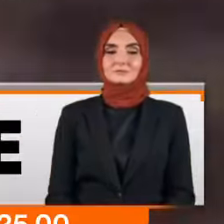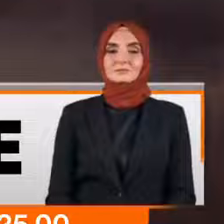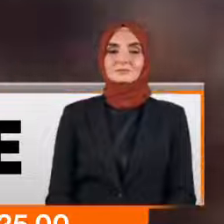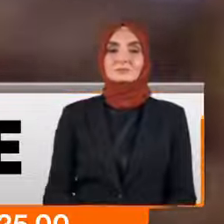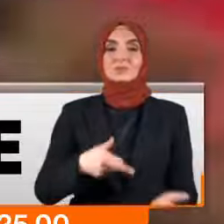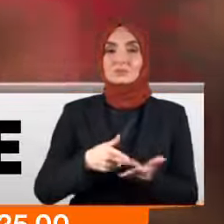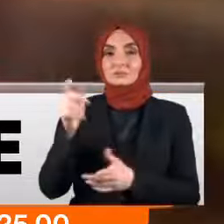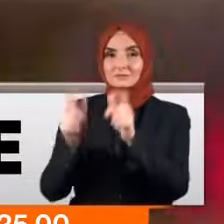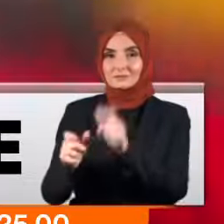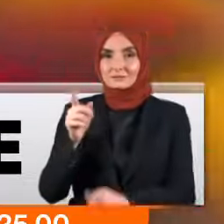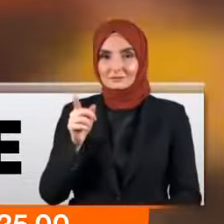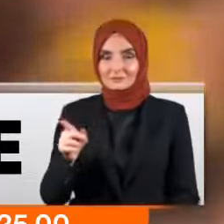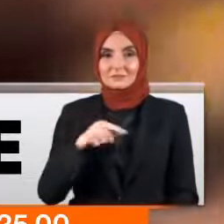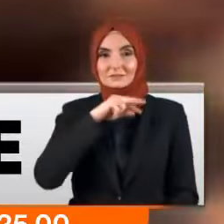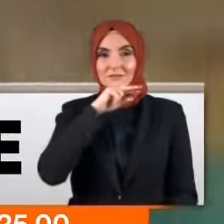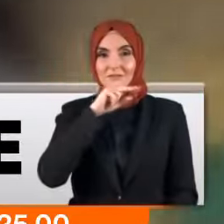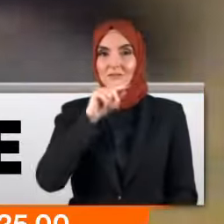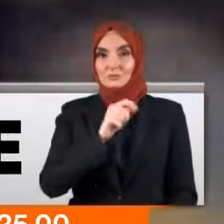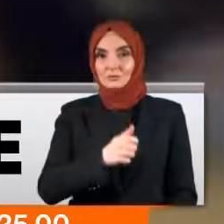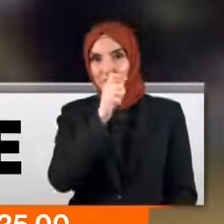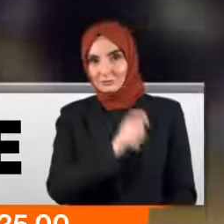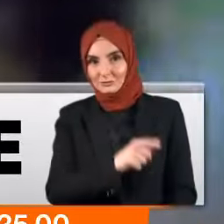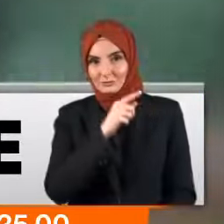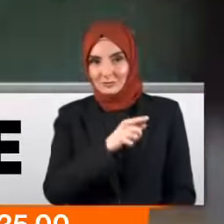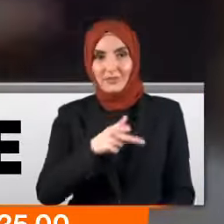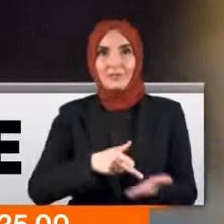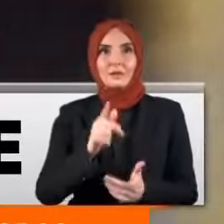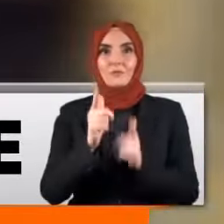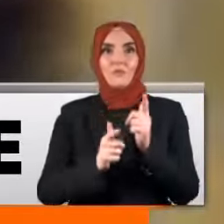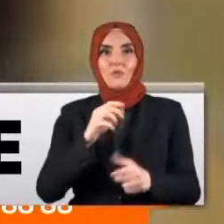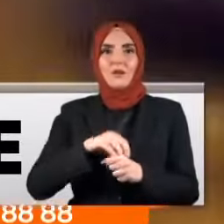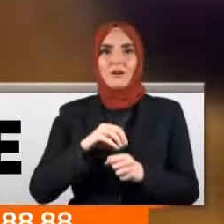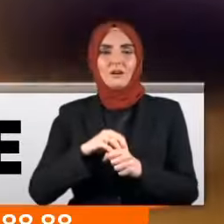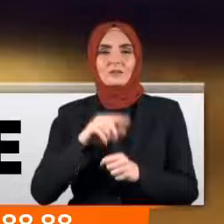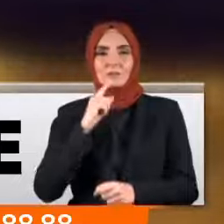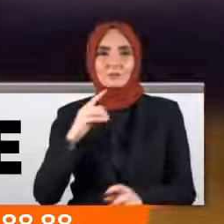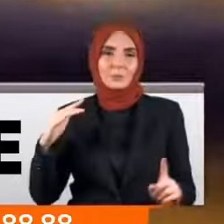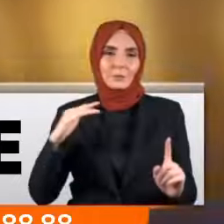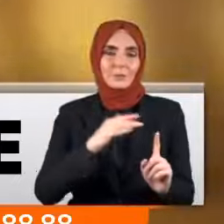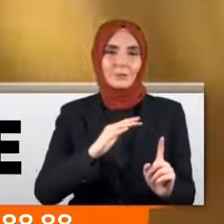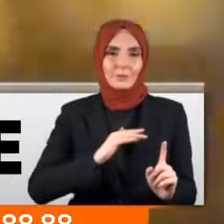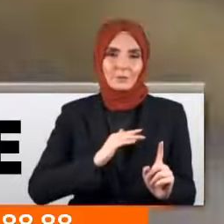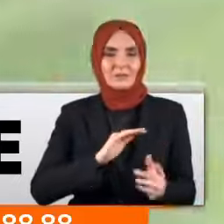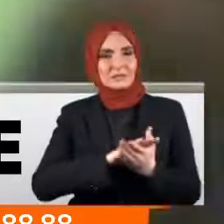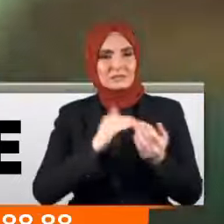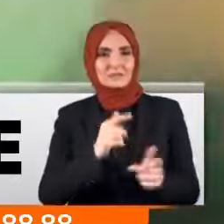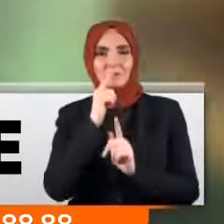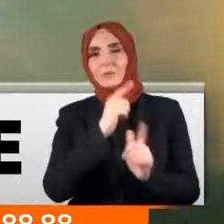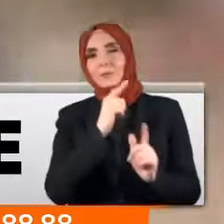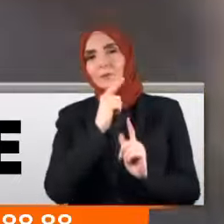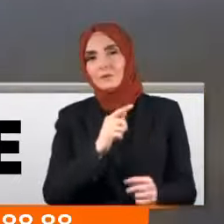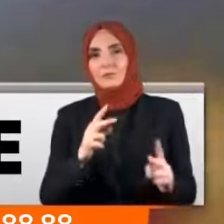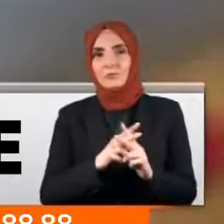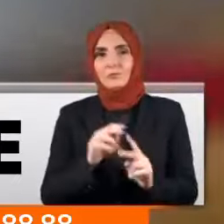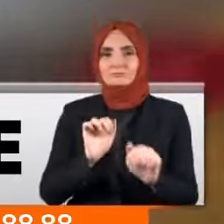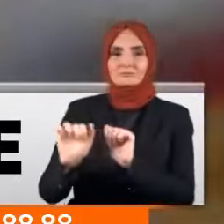Çiftçiler Macron'u tarım fuarında sıkıştırdığı istifa çağrıları sonrası arbede çıktı. Polis öfkeli çiftçilere müdahale ederken Macron